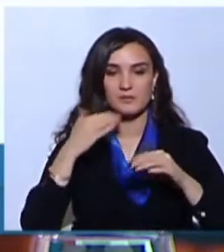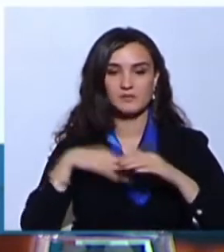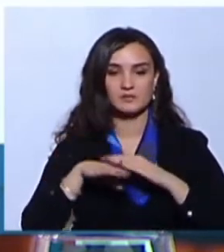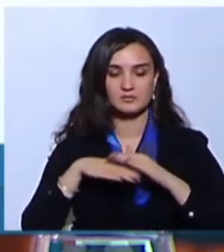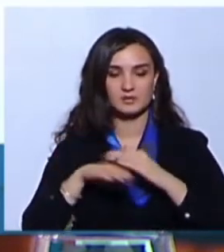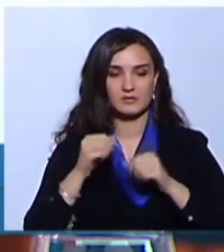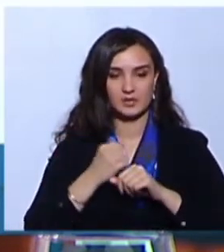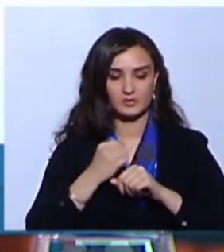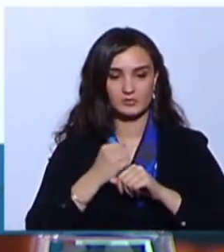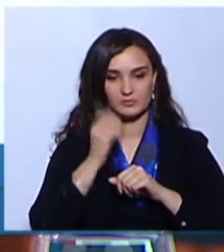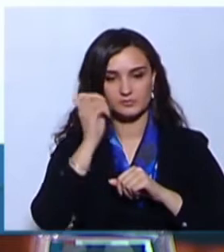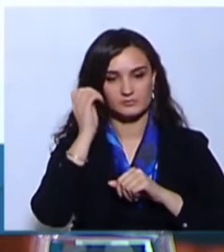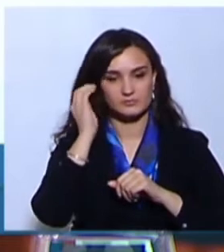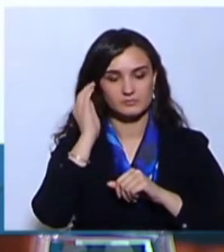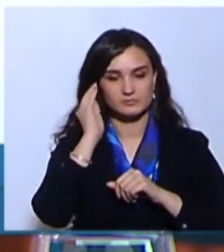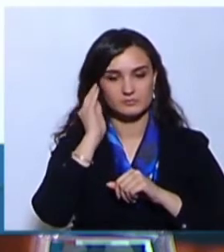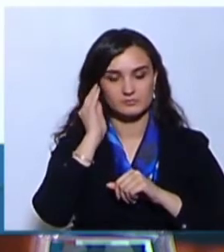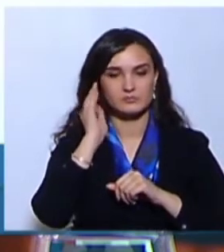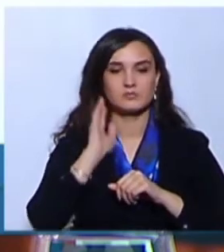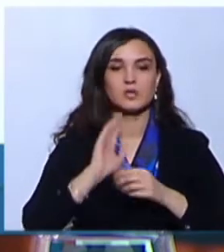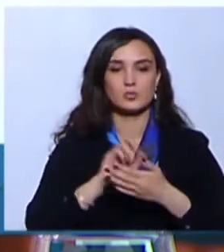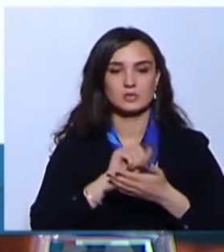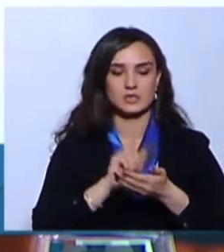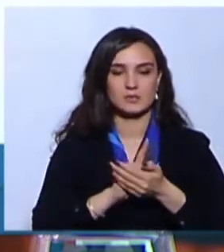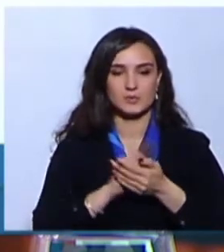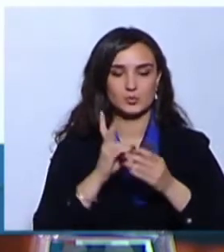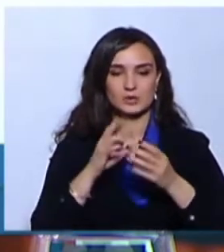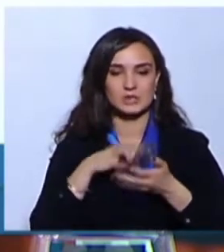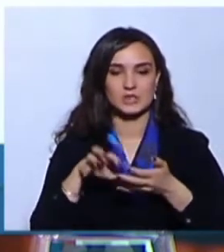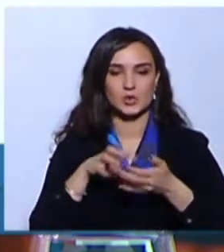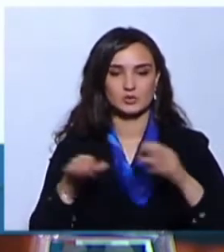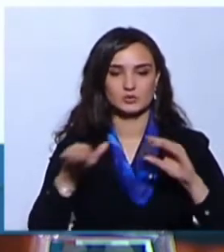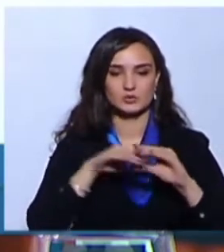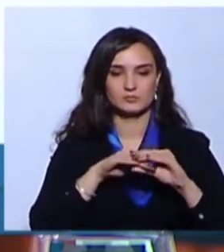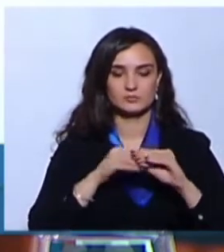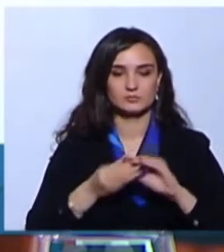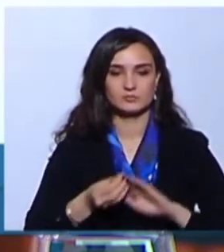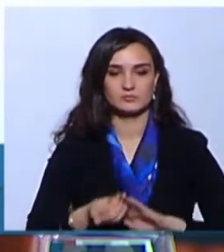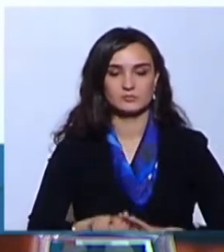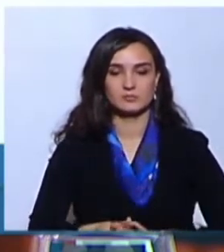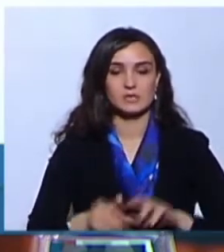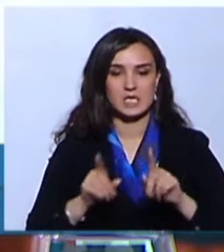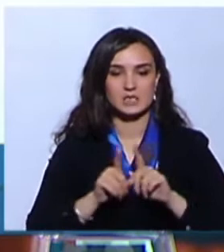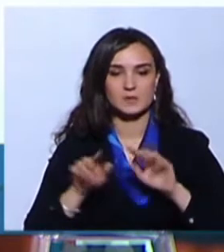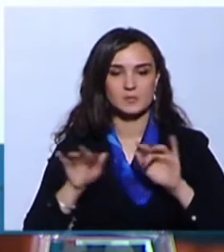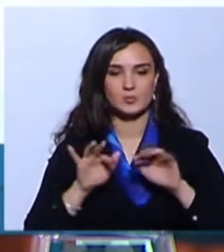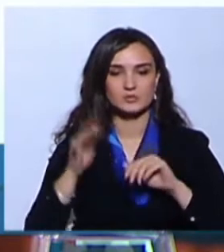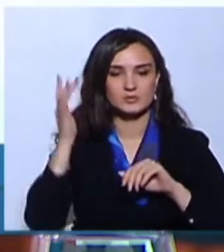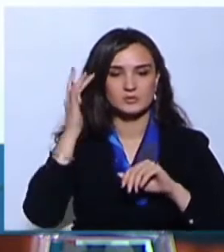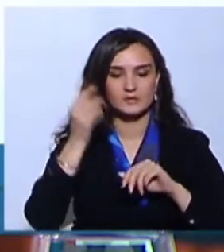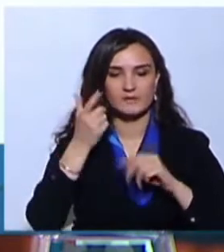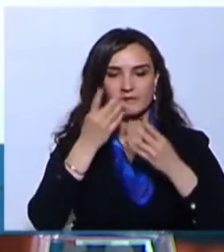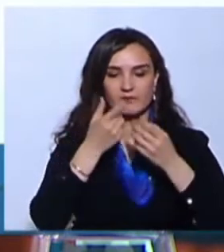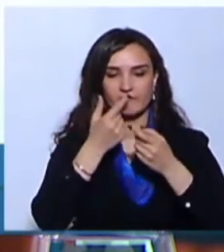მრავალ გამოსახულებად იქცეს, აუცილებელია მოხვდეს ქსეროქსის აპარატში. აი ასეთ ფუნქციას ასრულებს ვირუსისთვის